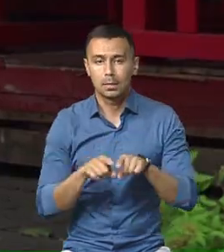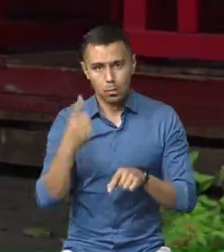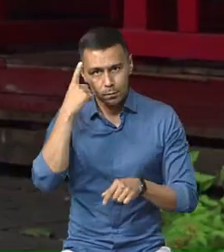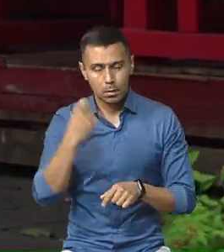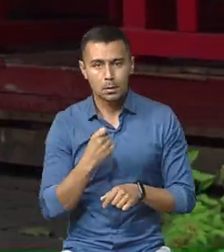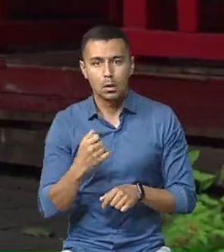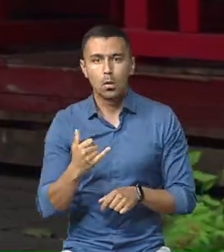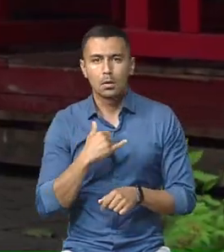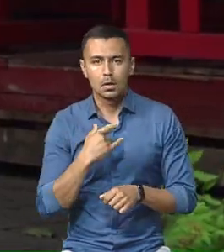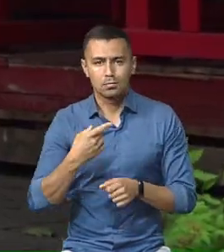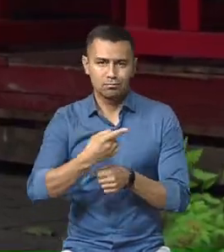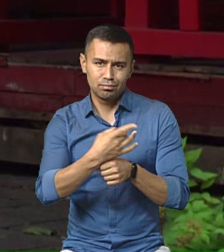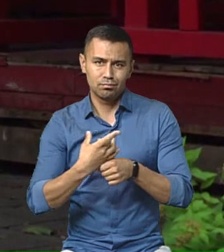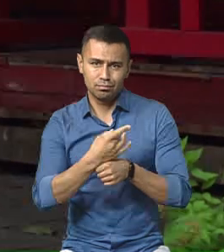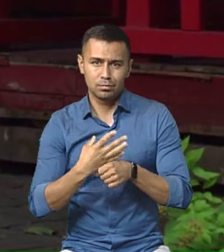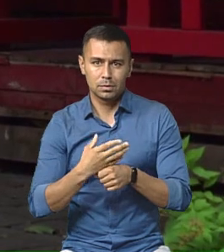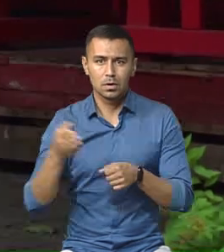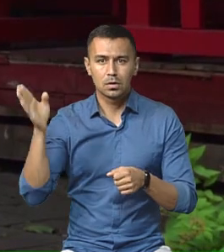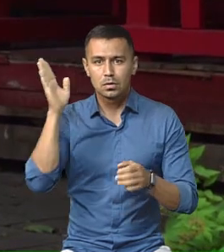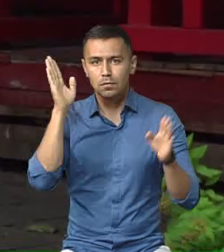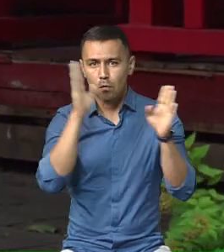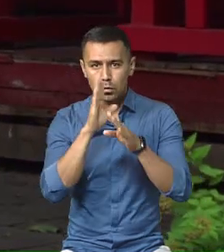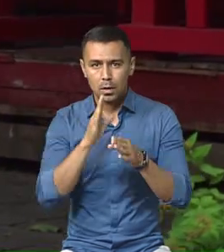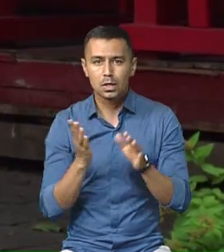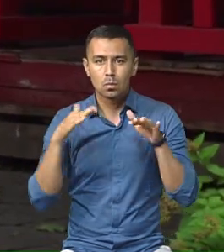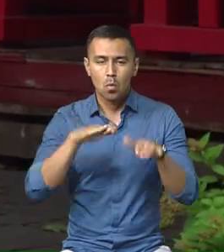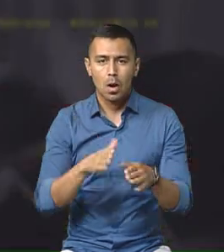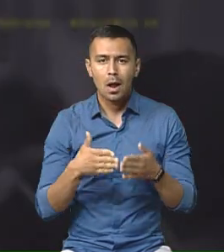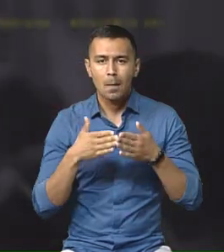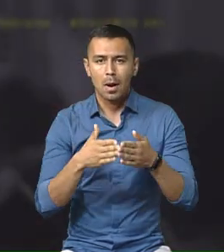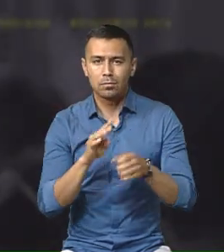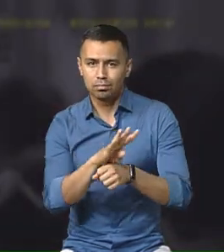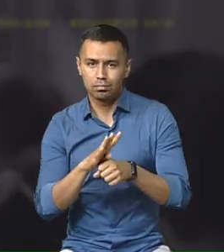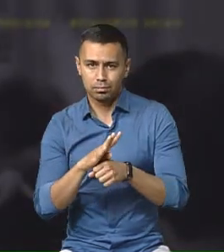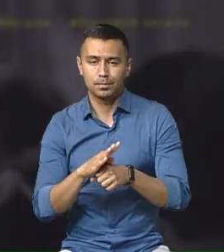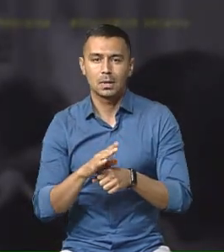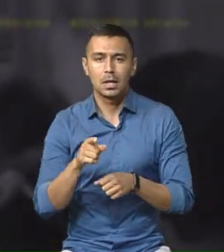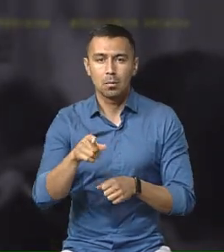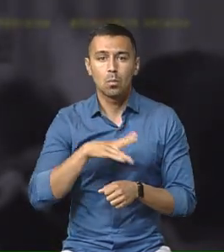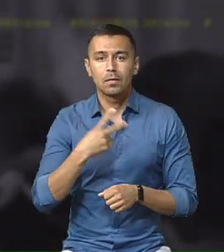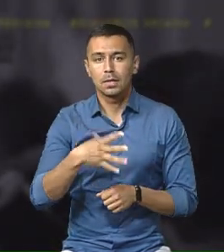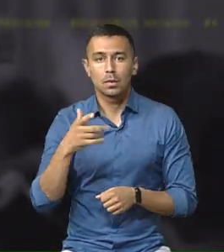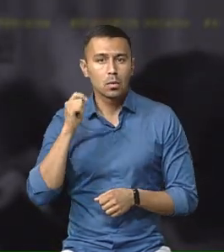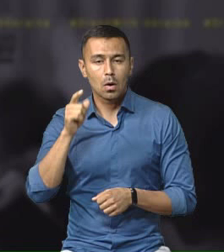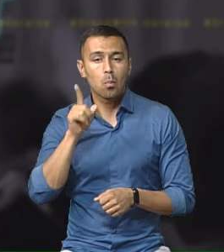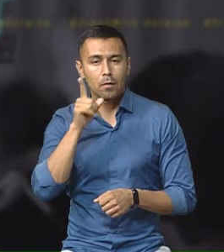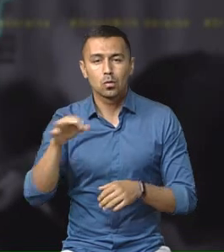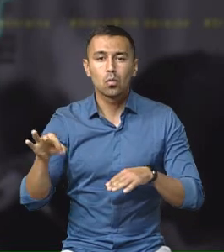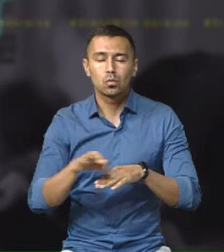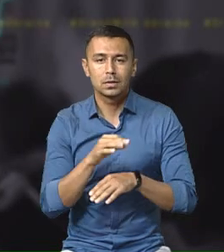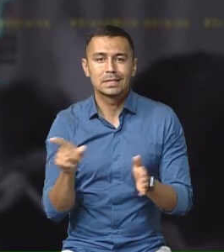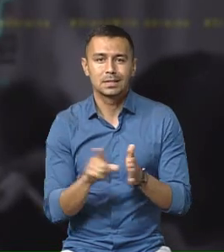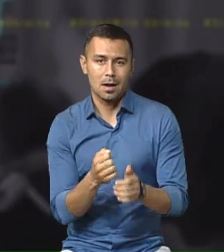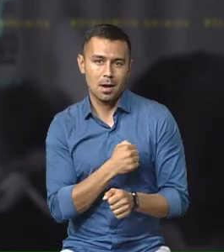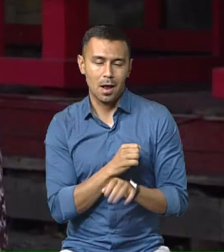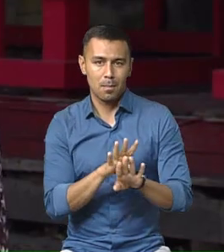нас літіти з воздуха, і з моря, і корабельна артилерія. Дмитрові 25, і поки він одружений з